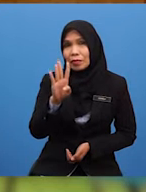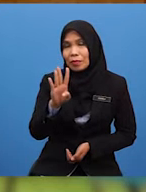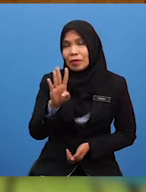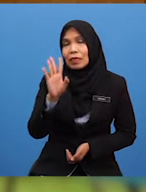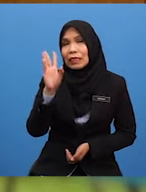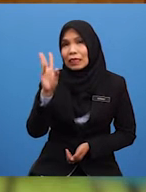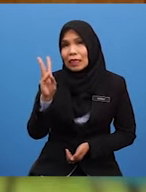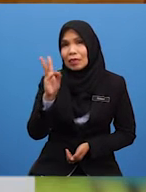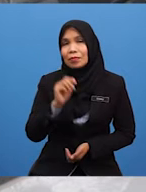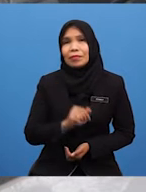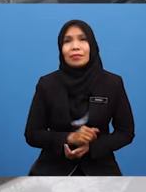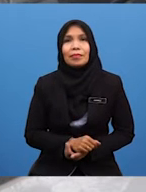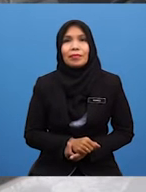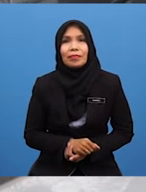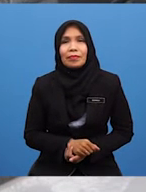1, 3, 4, 6.